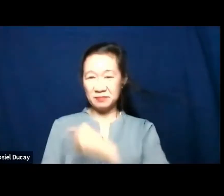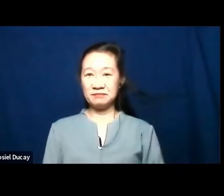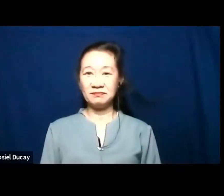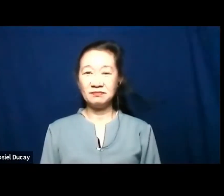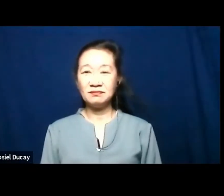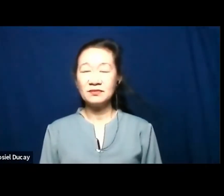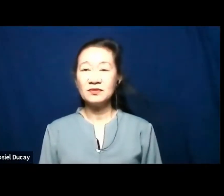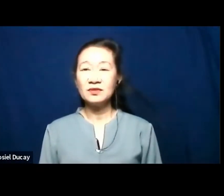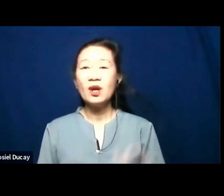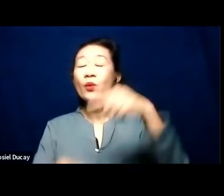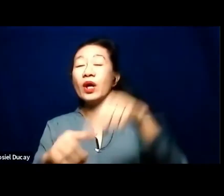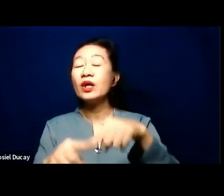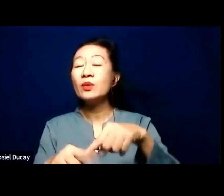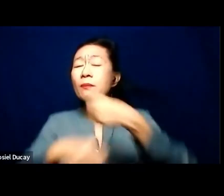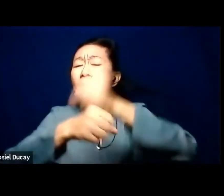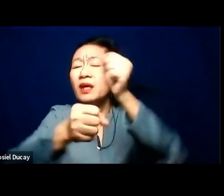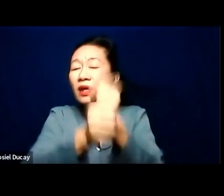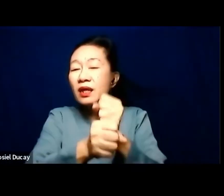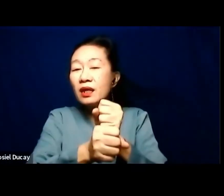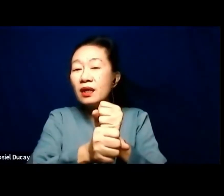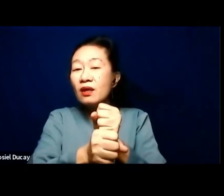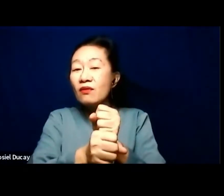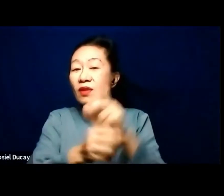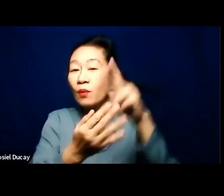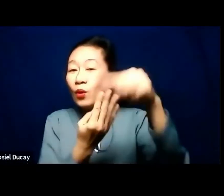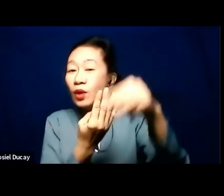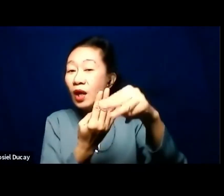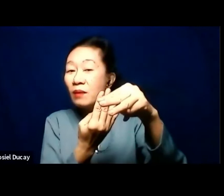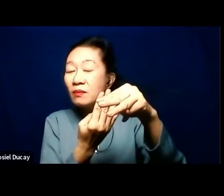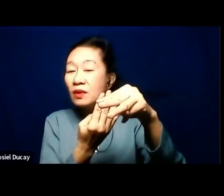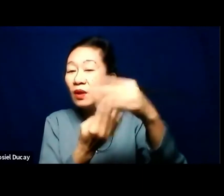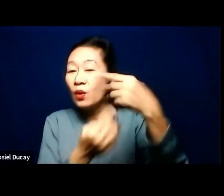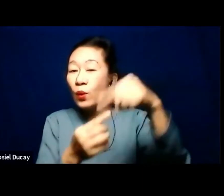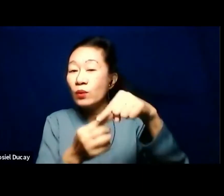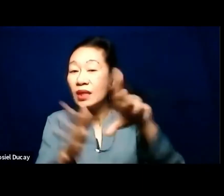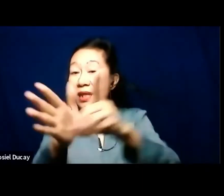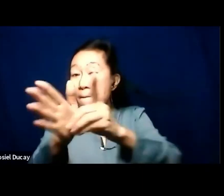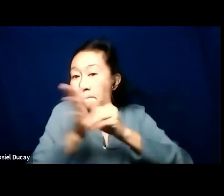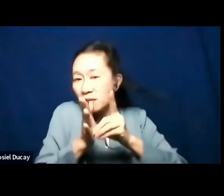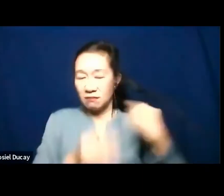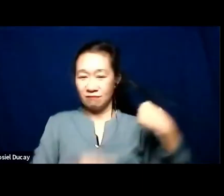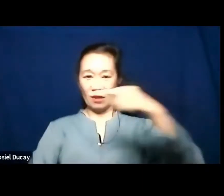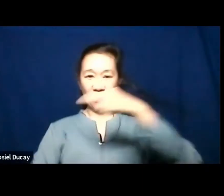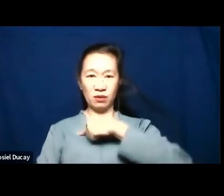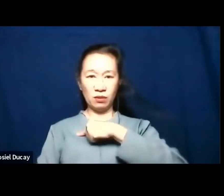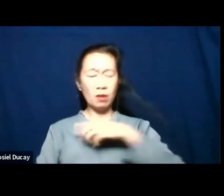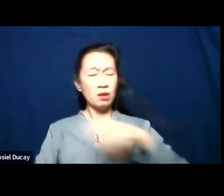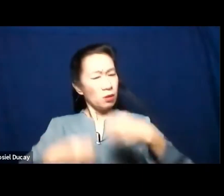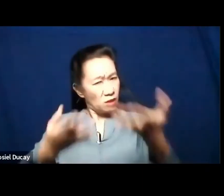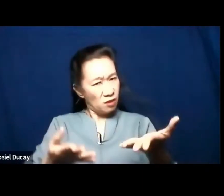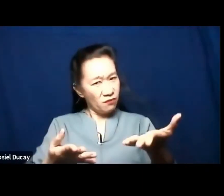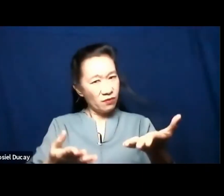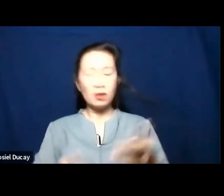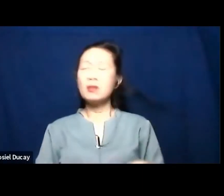pag gumawa tayo ng mga programa, pag mag-demand tayo na bibigyan